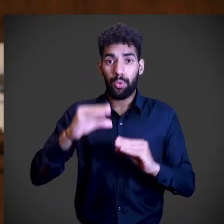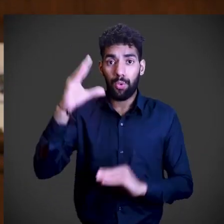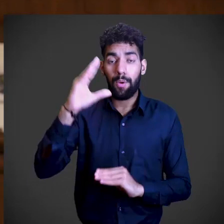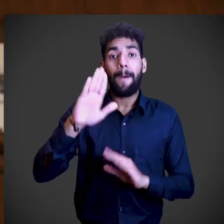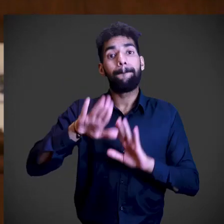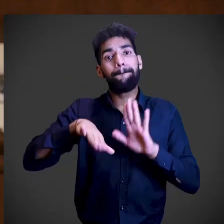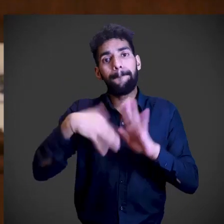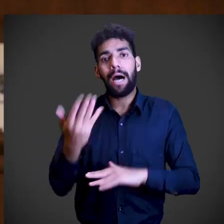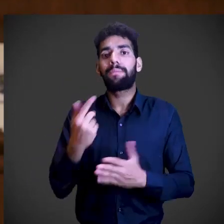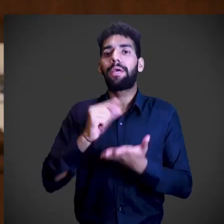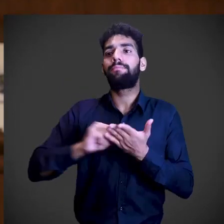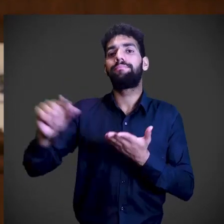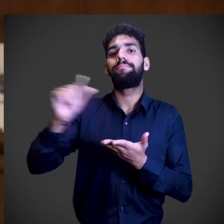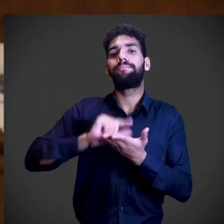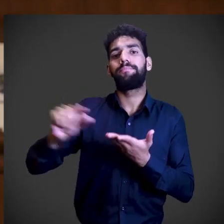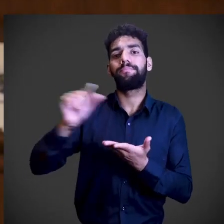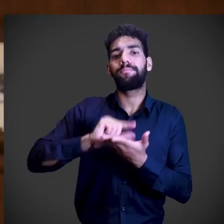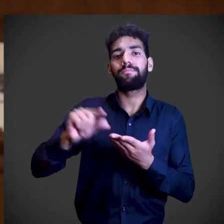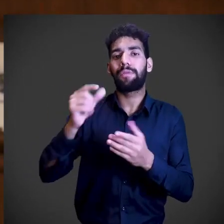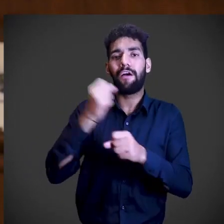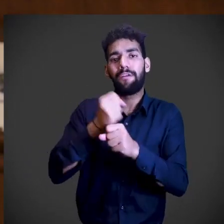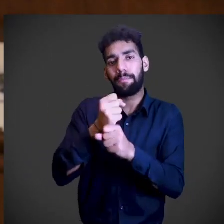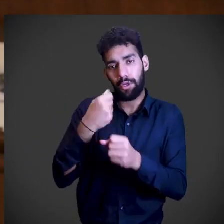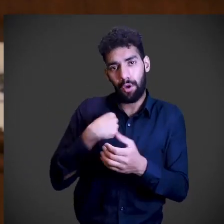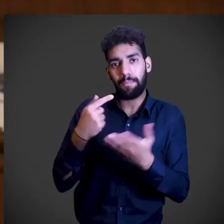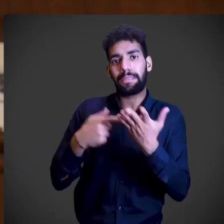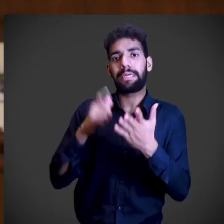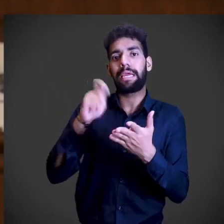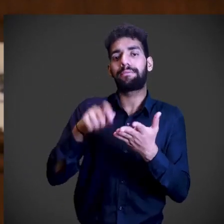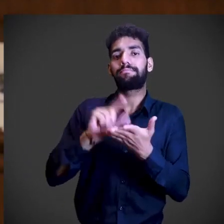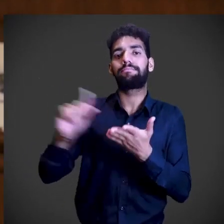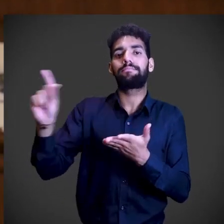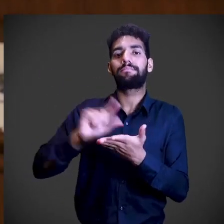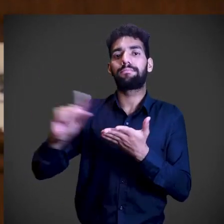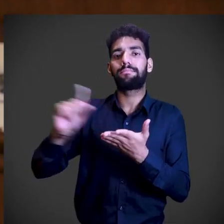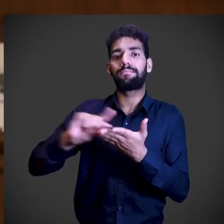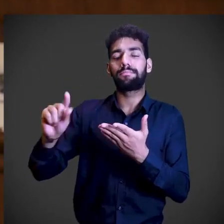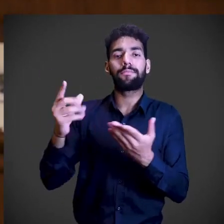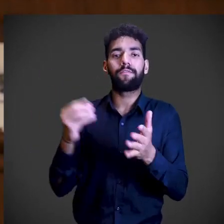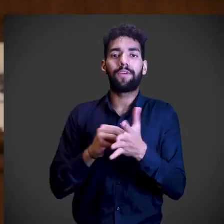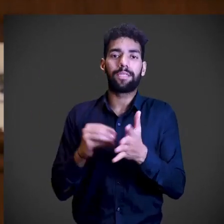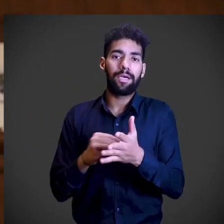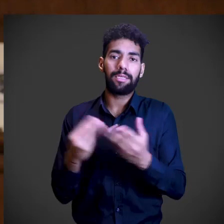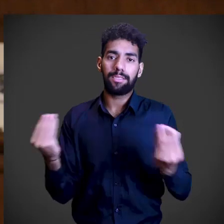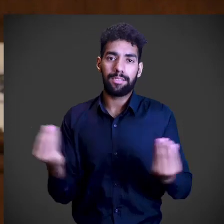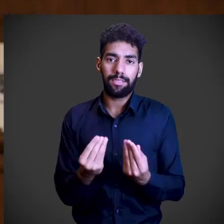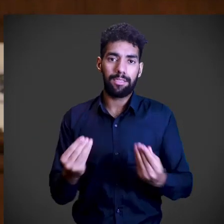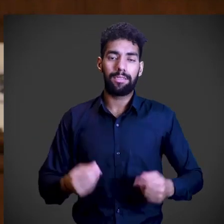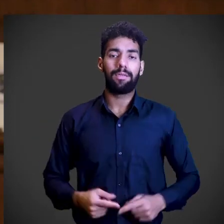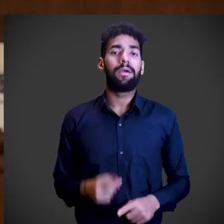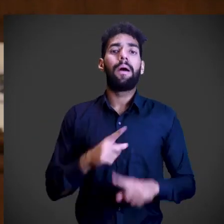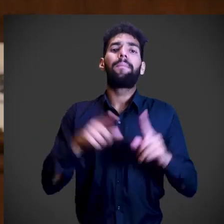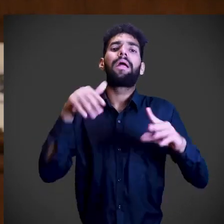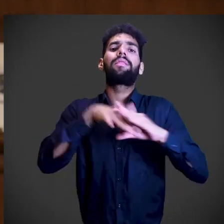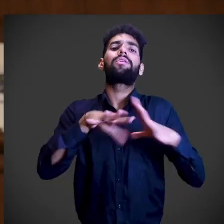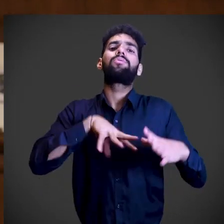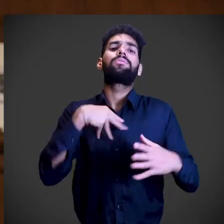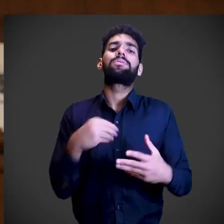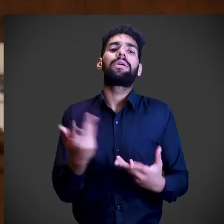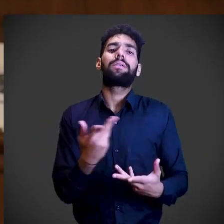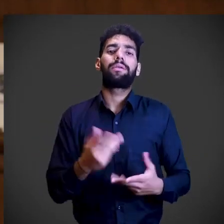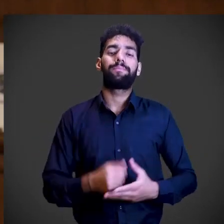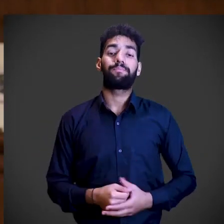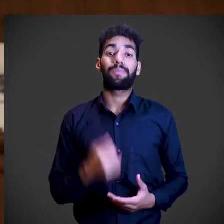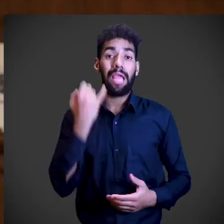करना पड़े। तो उन टैरिफ्स को और उस रिस्ट्रिक्शन को, लेकिन उसका एक नुकसान ये होता है कि एक दफ़ा आपने